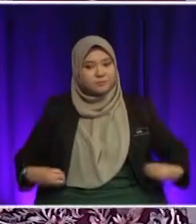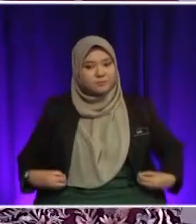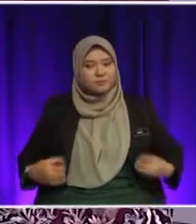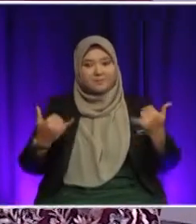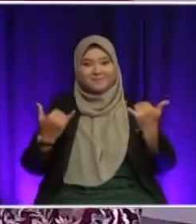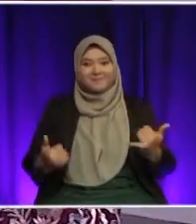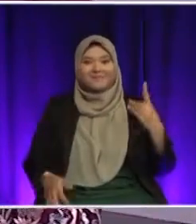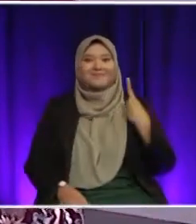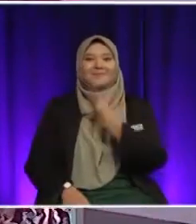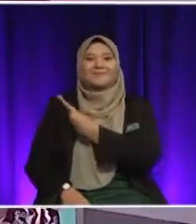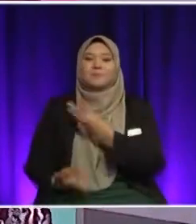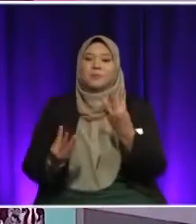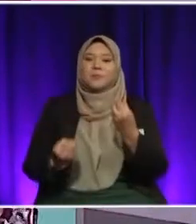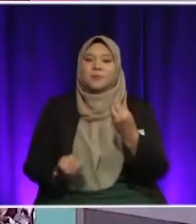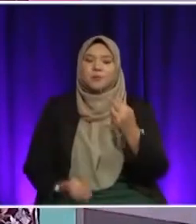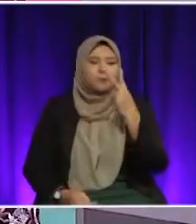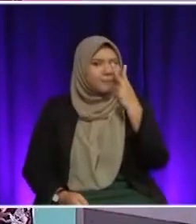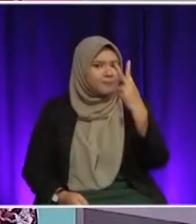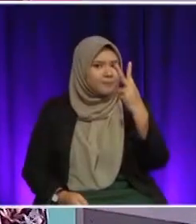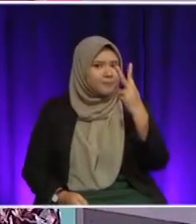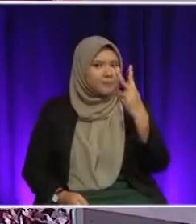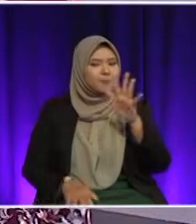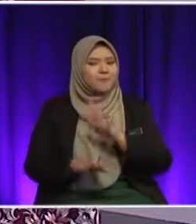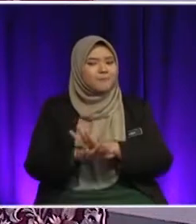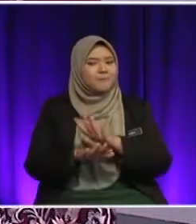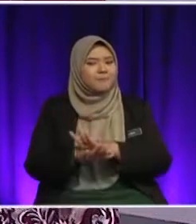dengan sistem pembiakan lelaki Oke